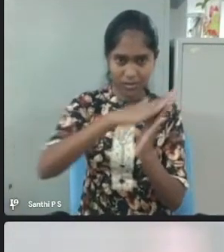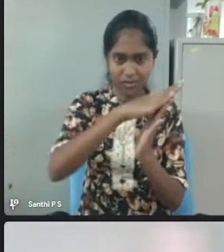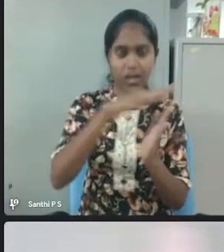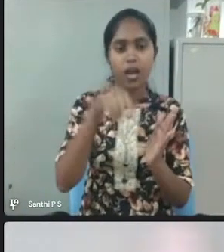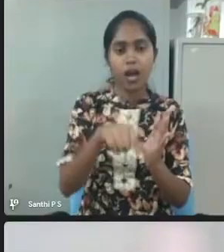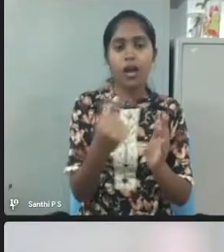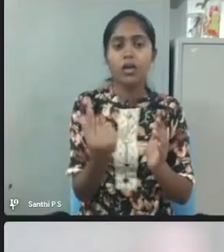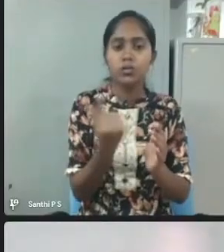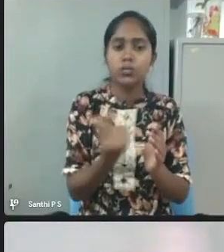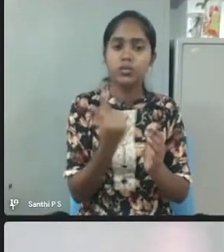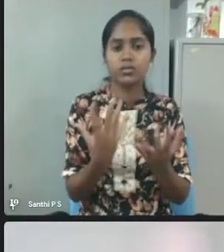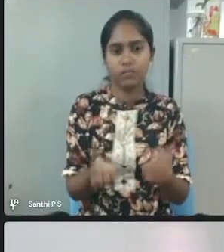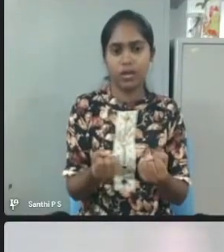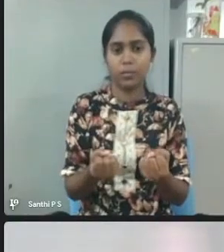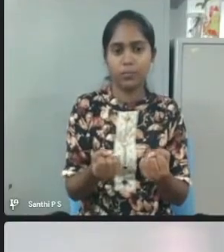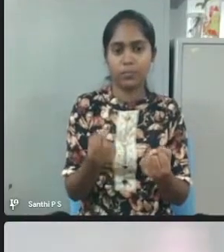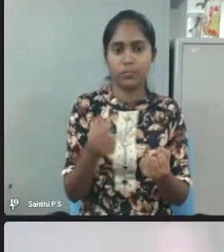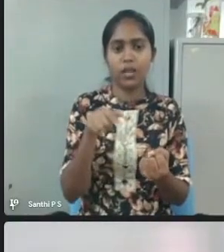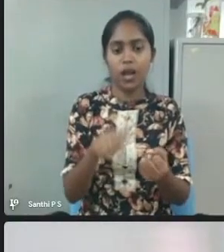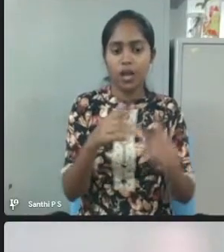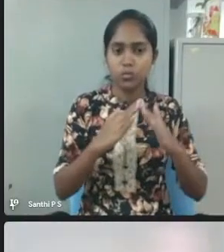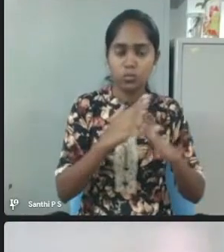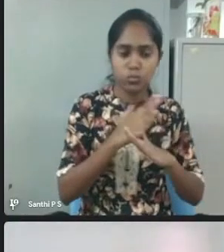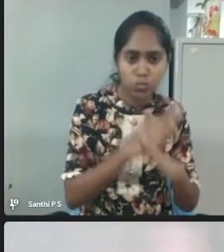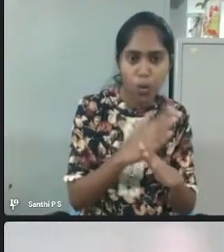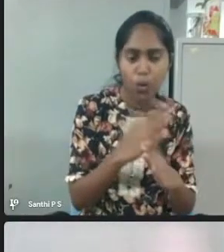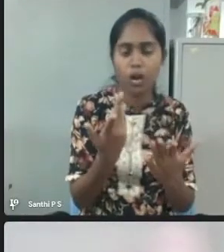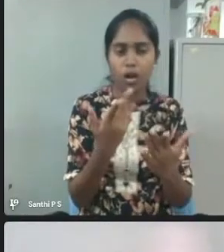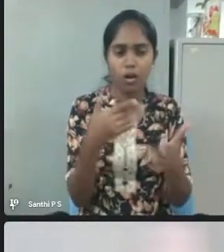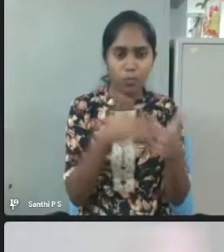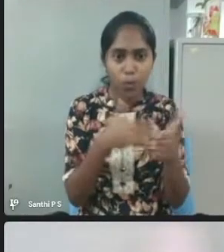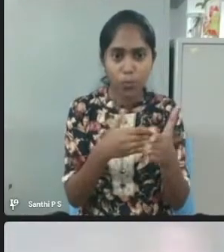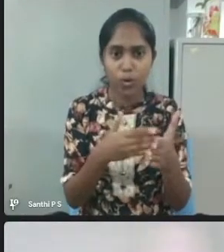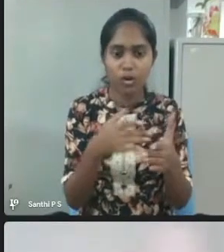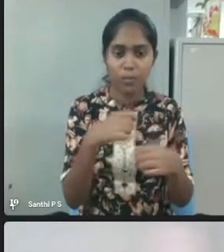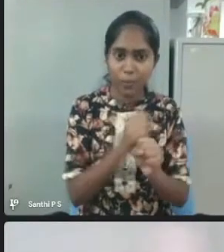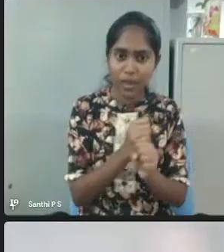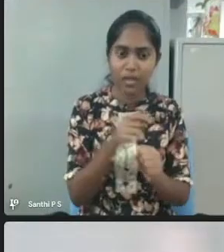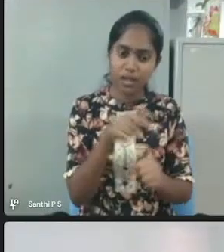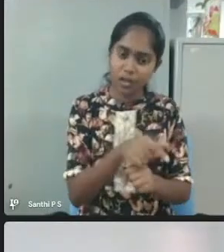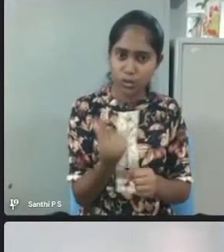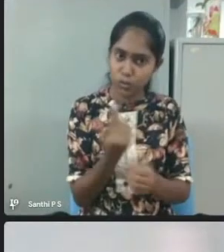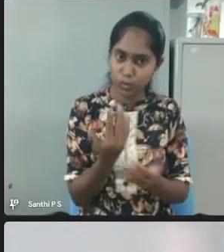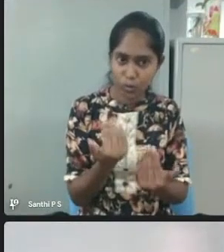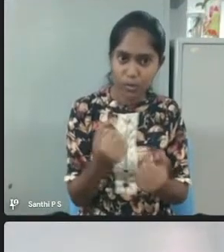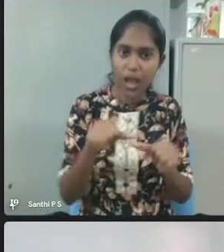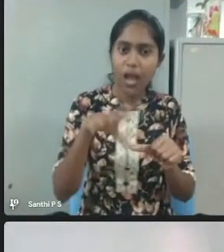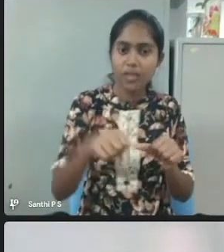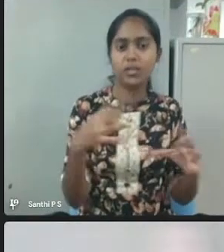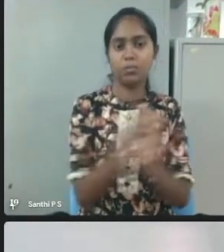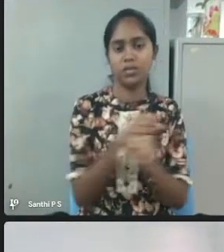പ്രശ്നങ്ങളാണ്. അതുപോലെ തന്നെയാണ് ഡിജിറ്റൽ സേവനങ്ങൾ, നിയമങ്ങൾ എല്ലാം ആക്സസിബിൾ ആയിരിക്കേണ്ടിയിരിക്കുന്നു. പൊതുഗതാഗതം